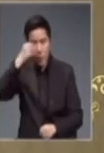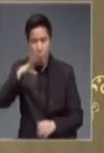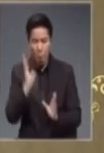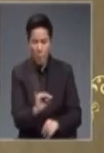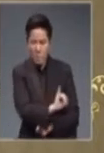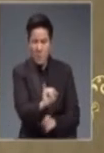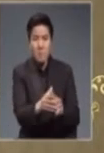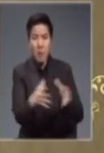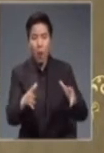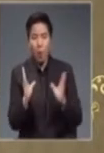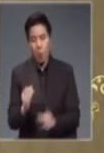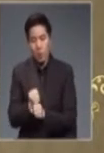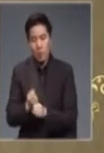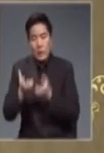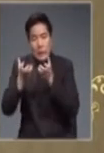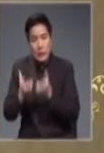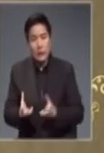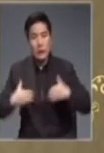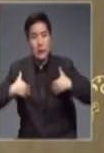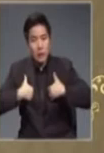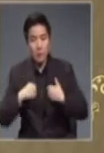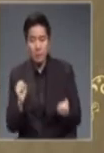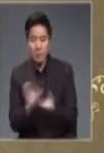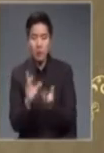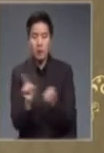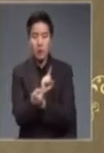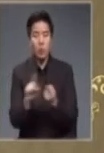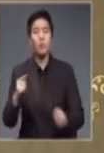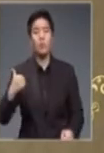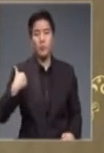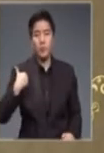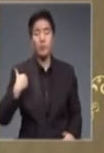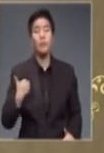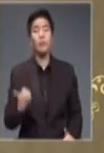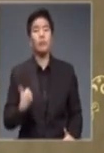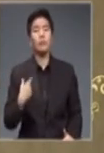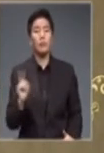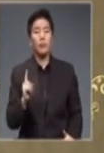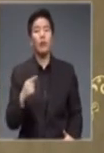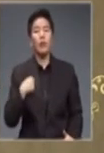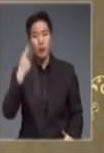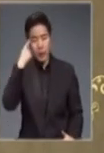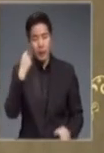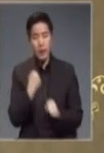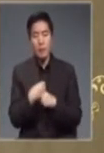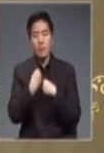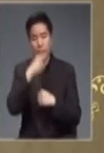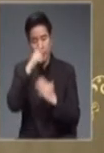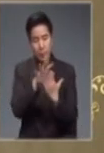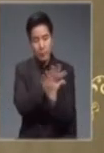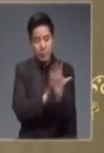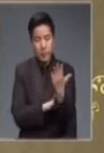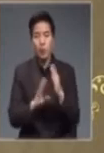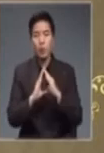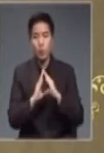นะครับอีกตัวอย่างหนึ่งของความคิดสร้างสรรค์ที่น่าสนใจในด้านการศึกษาก็คือได้มีการพัฒนารูปแบบการเรียนการสอน